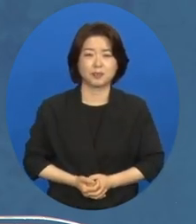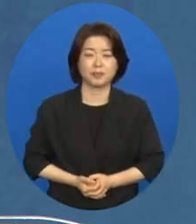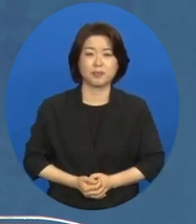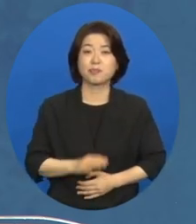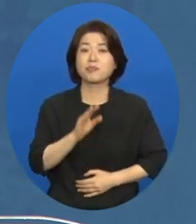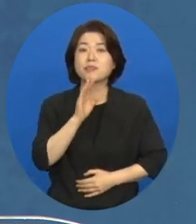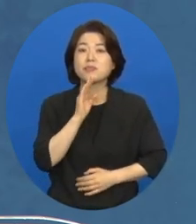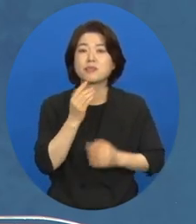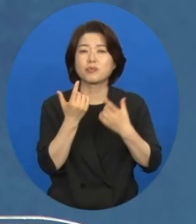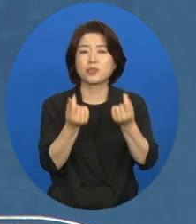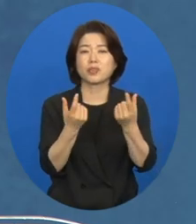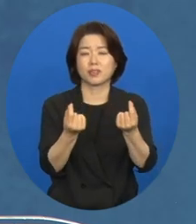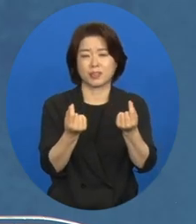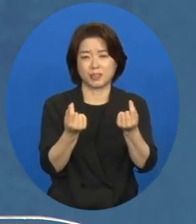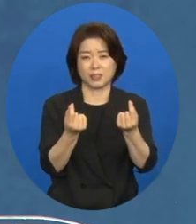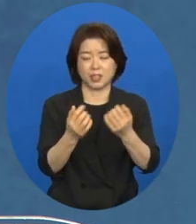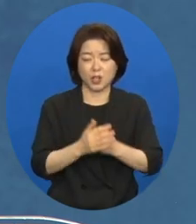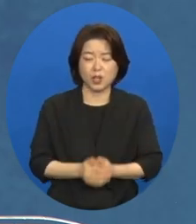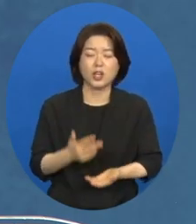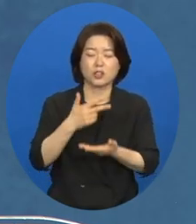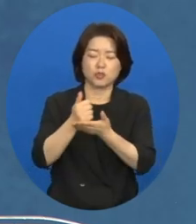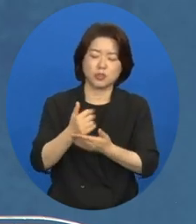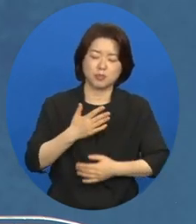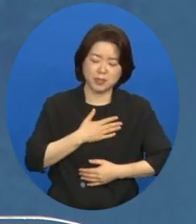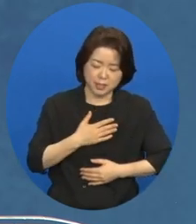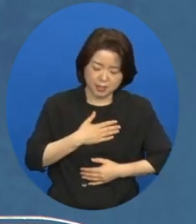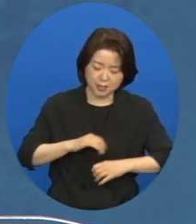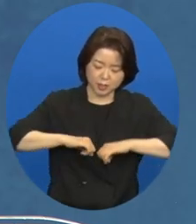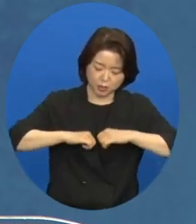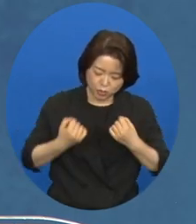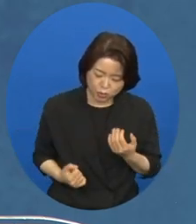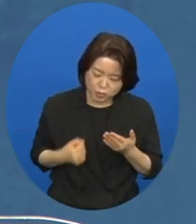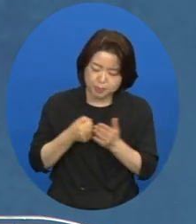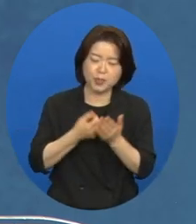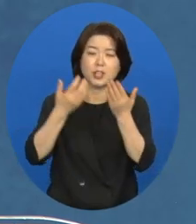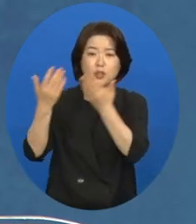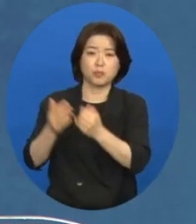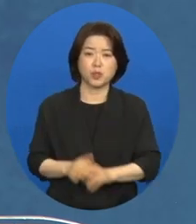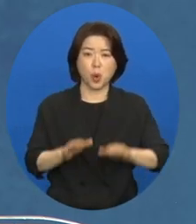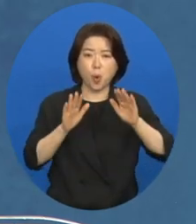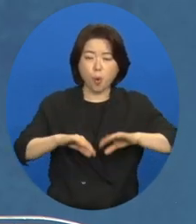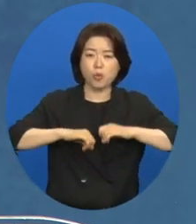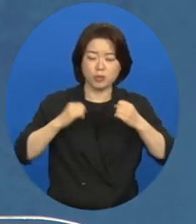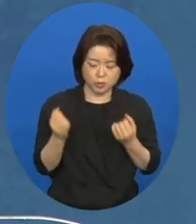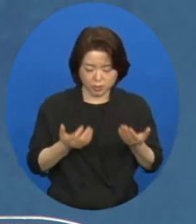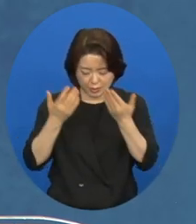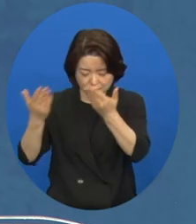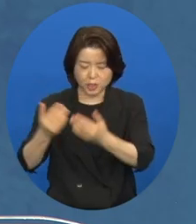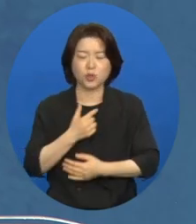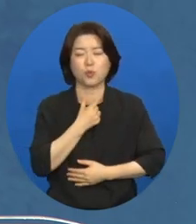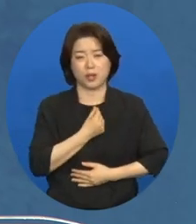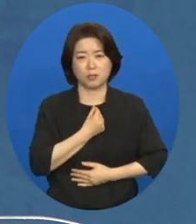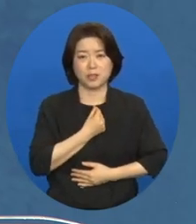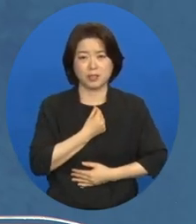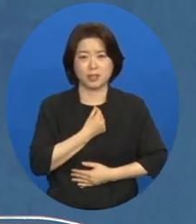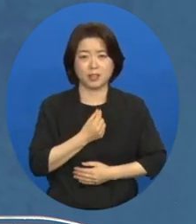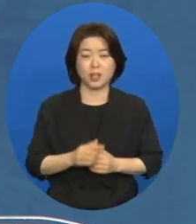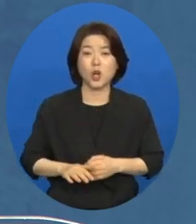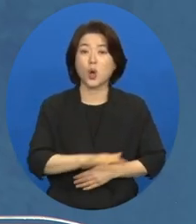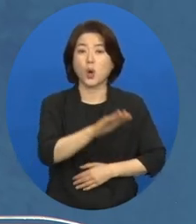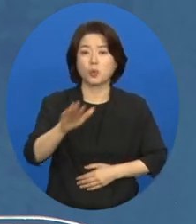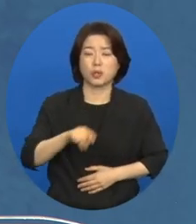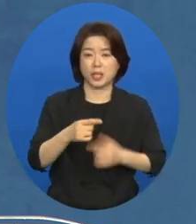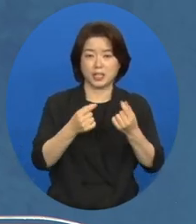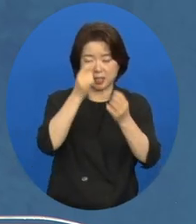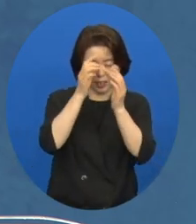그런 분들도 마찬가지입니다. 주님 제가 오늘 순종 결단합니다. 오늘의 순종을 드리기를 원합니다. 우리가